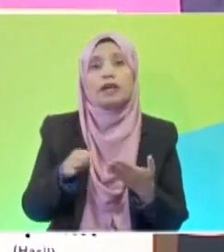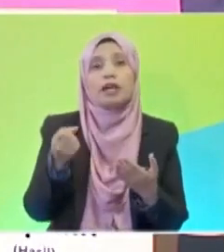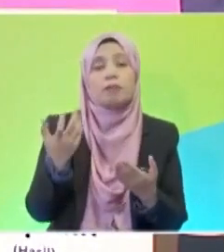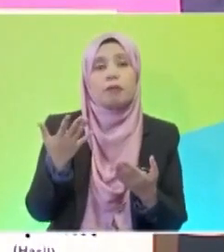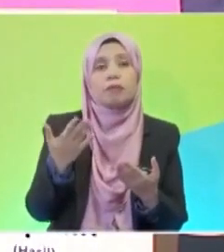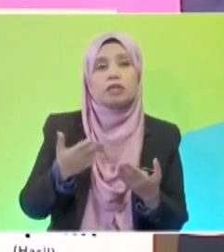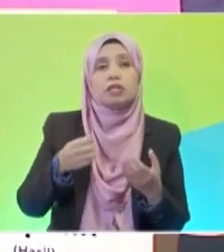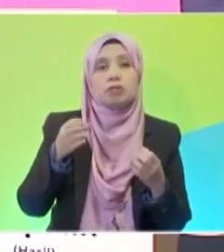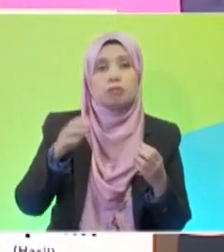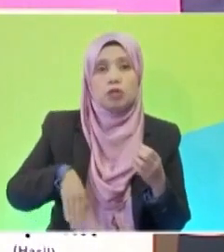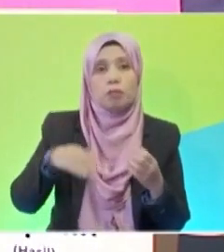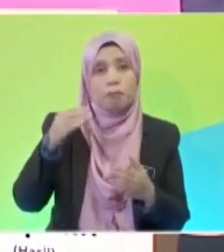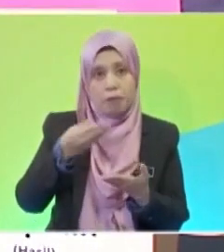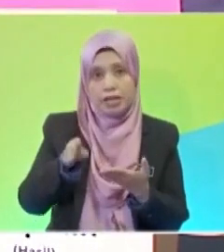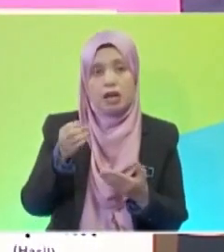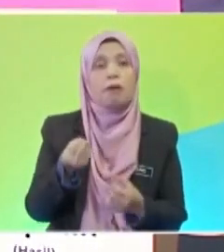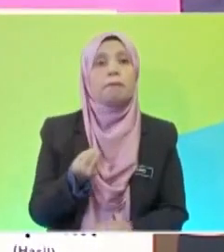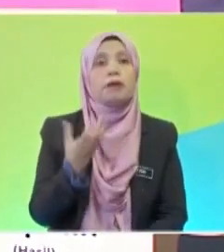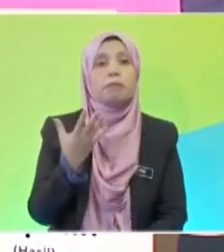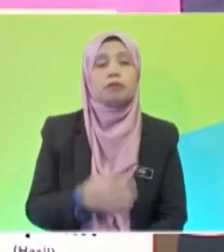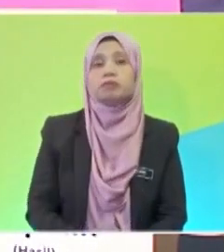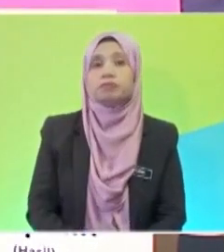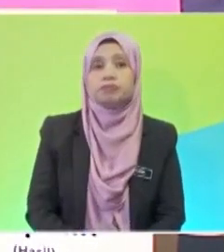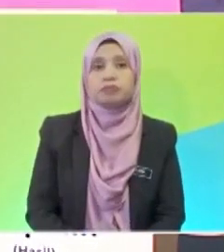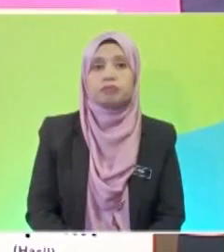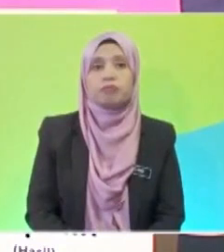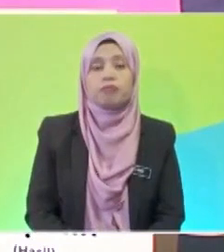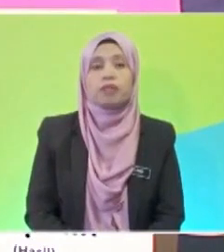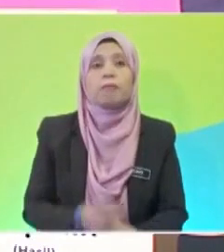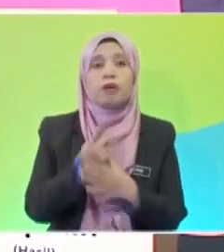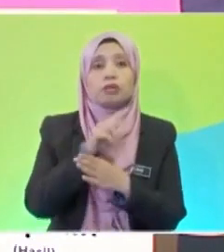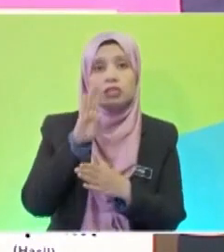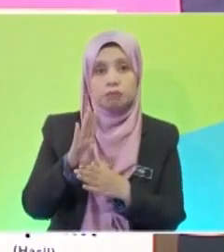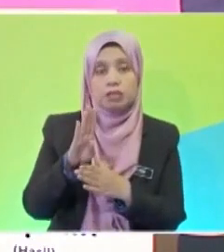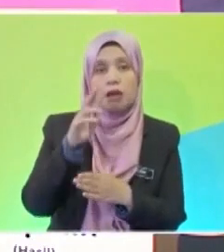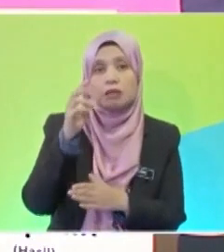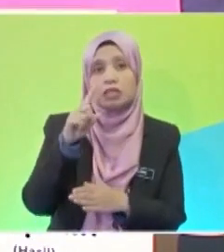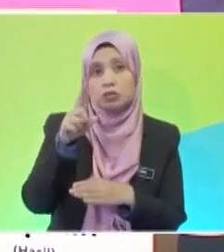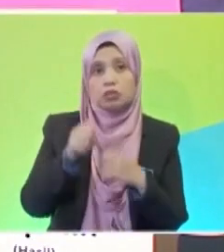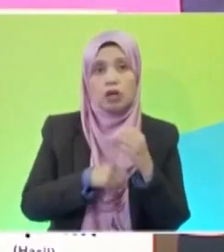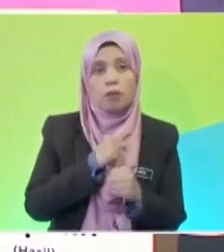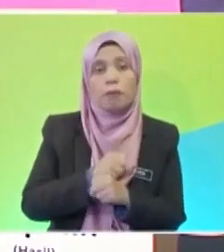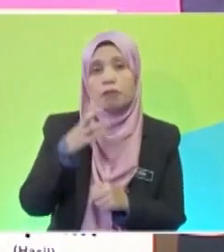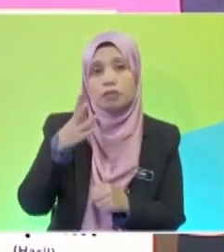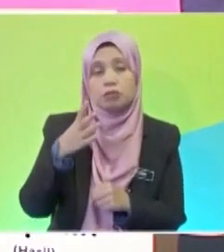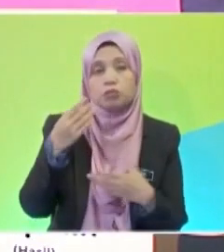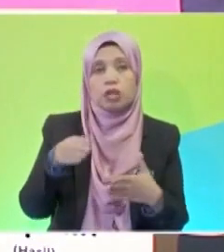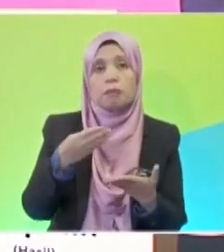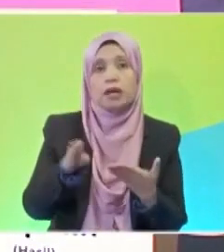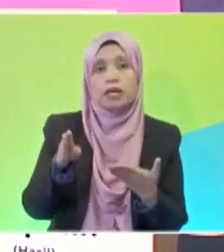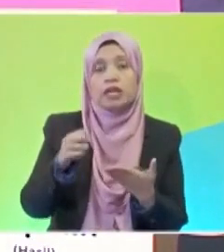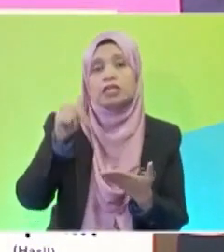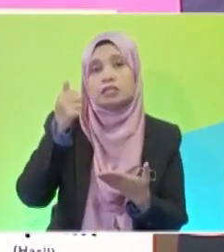bayar berapa. Itu memang kena tahu. Baik. Tadi, ekonomina tadi. Yeah. Dan seterusnya, perkongsi B, setahun RM14,000. Dah bayar